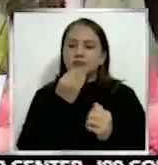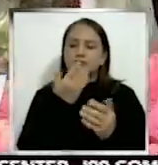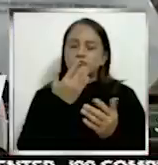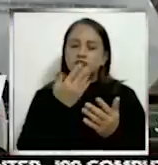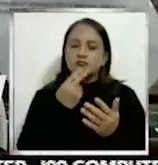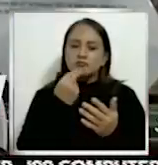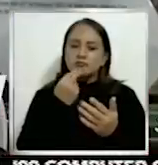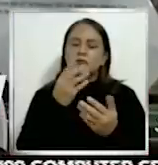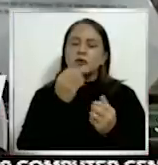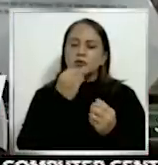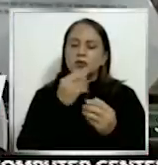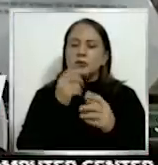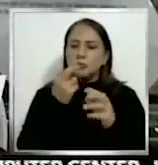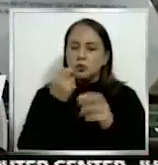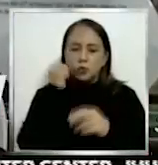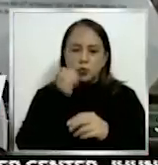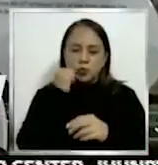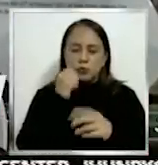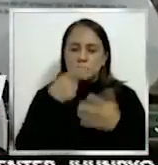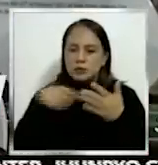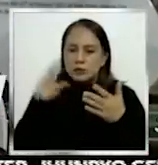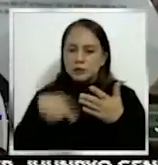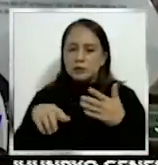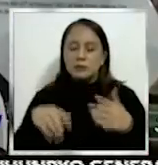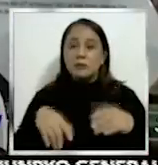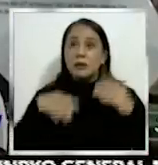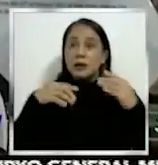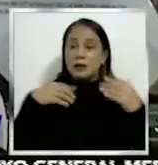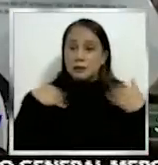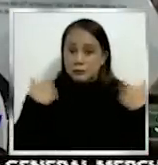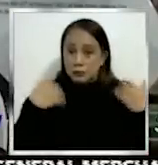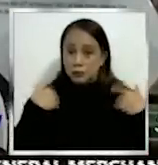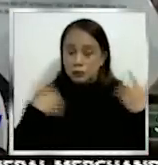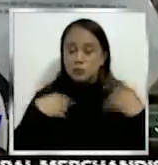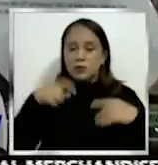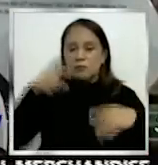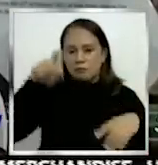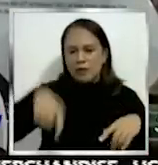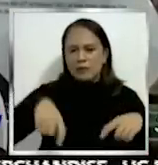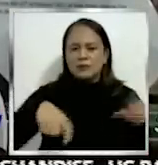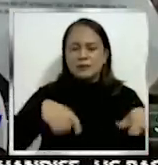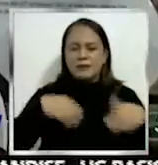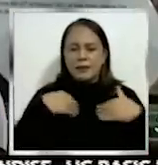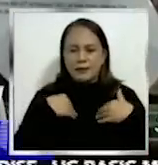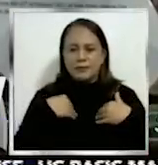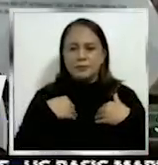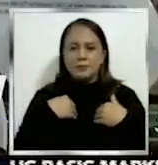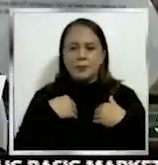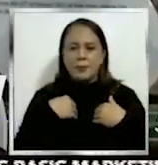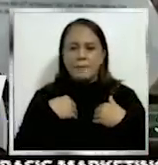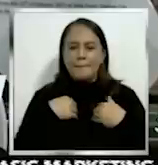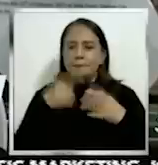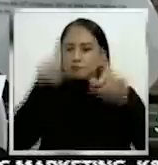check-ups. Sa kabataan pa lamang, dapat ay nagkakaroon na ng mga test, no?